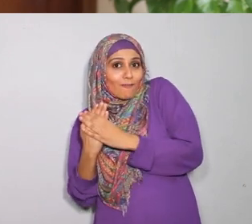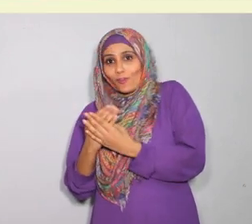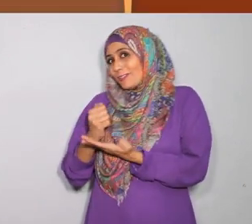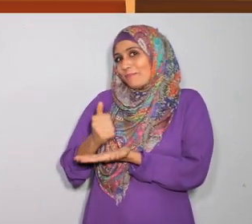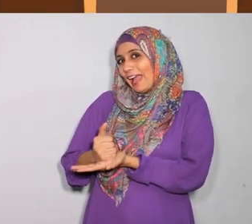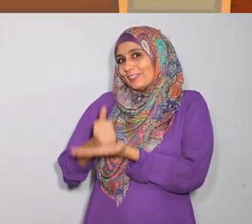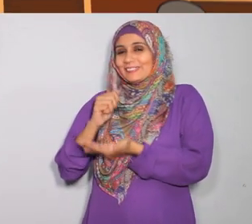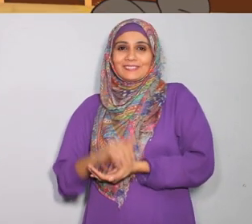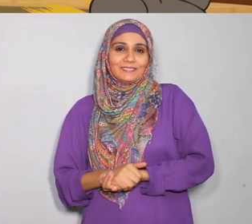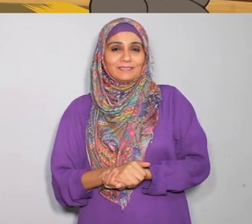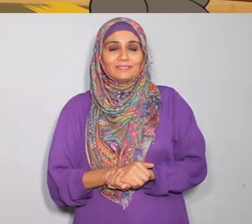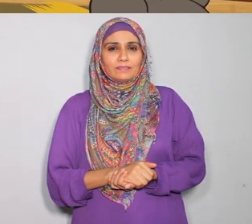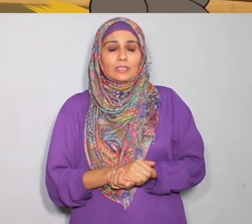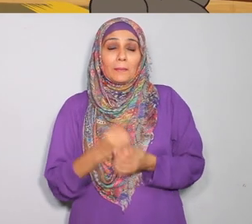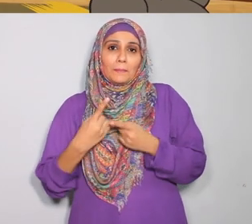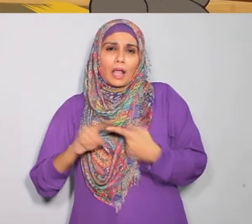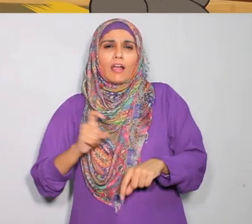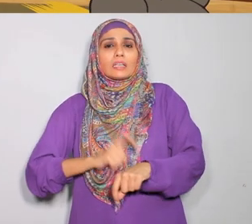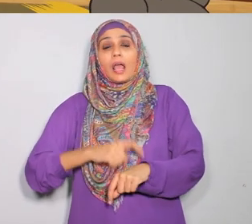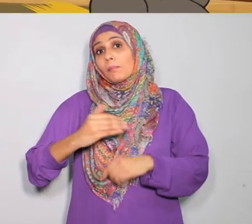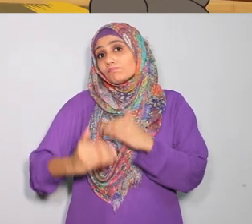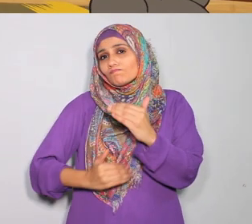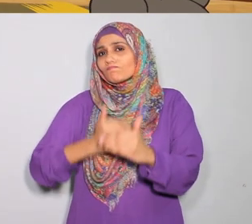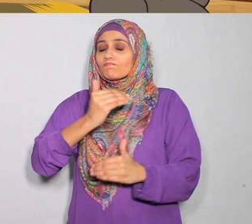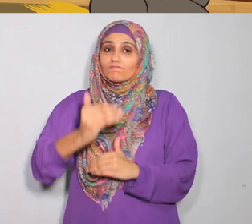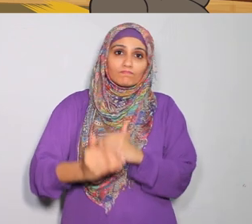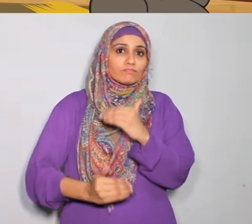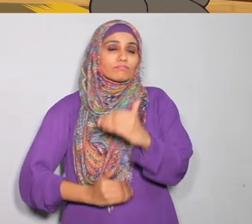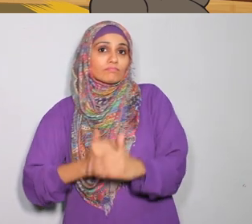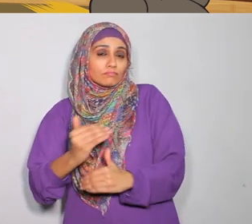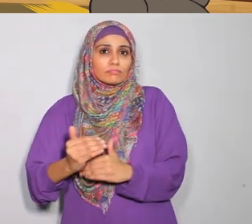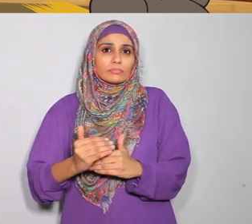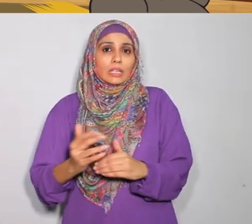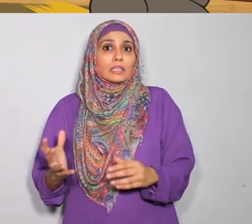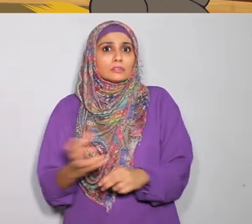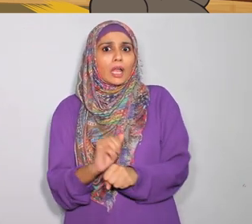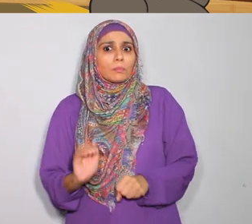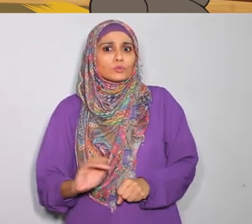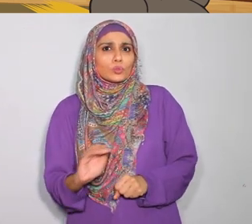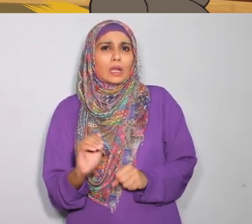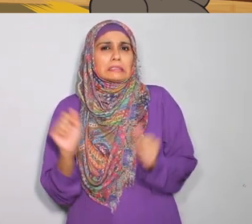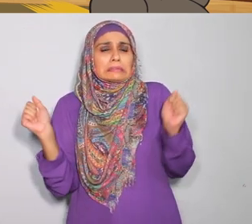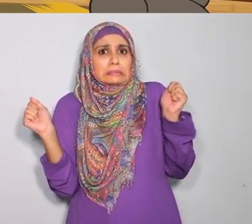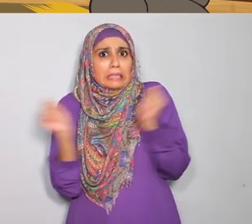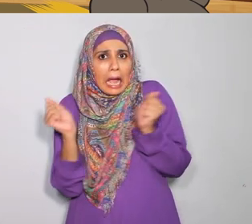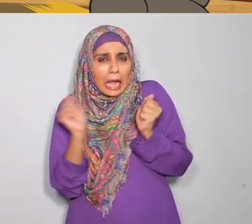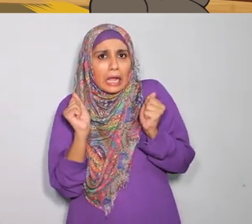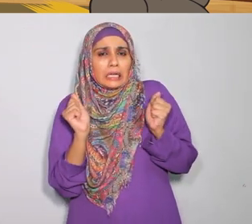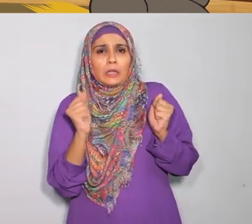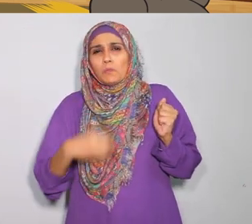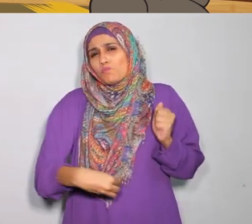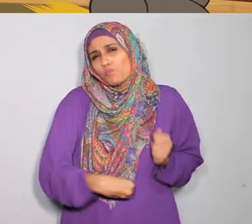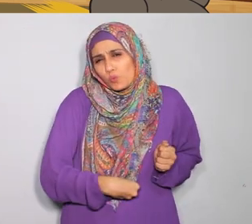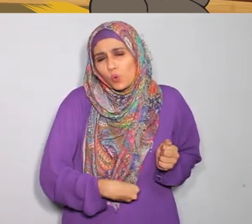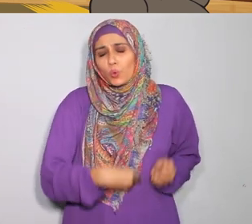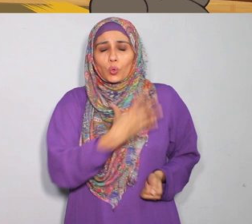थे है लेकिन वक्त गुजरने के साथ उनको ढूंढ भूख और